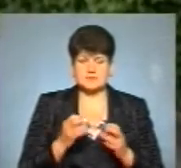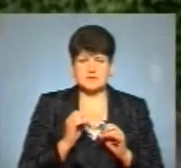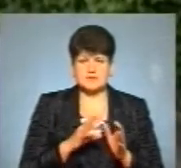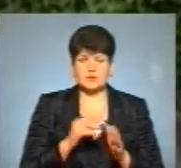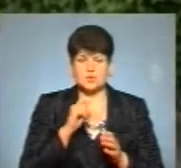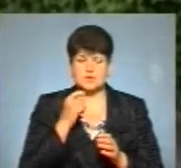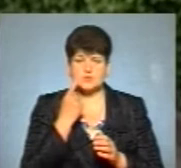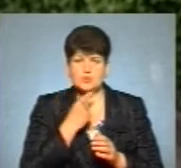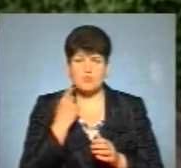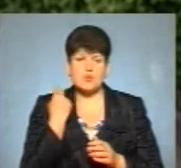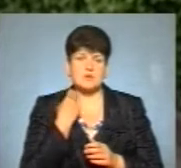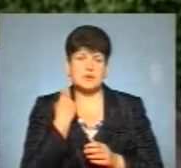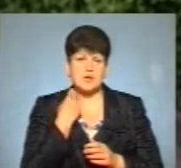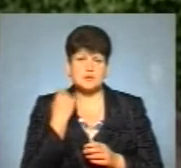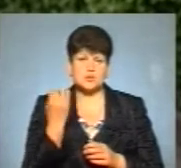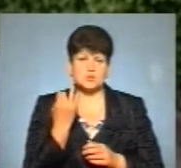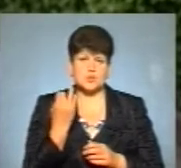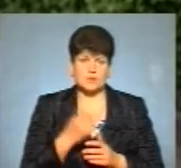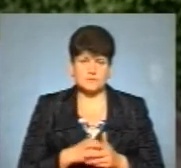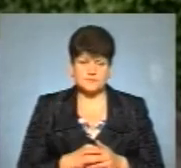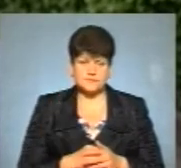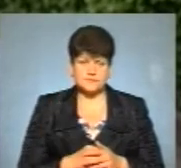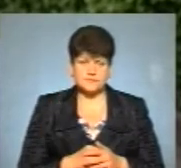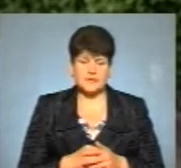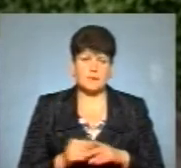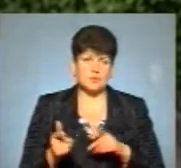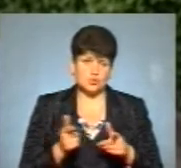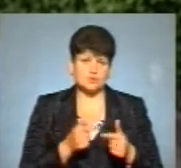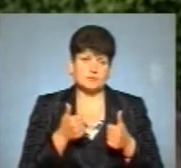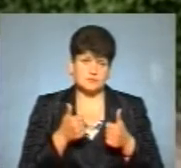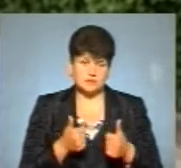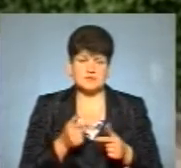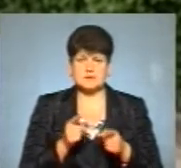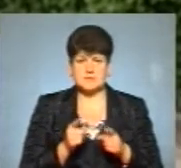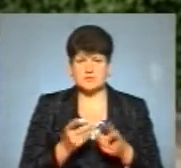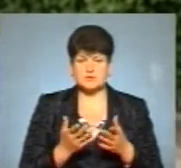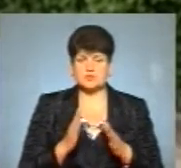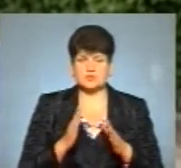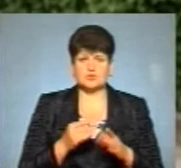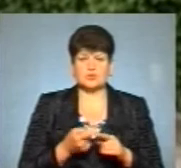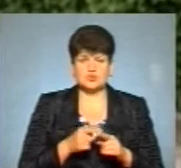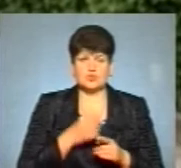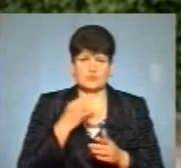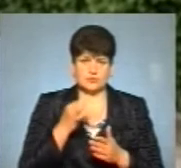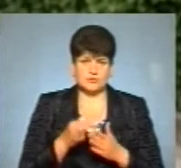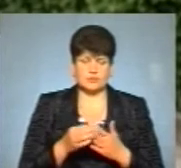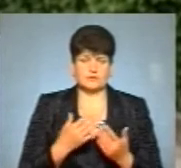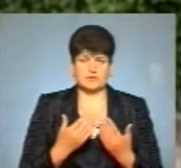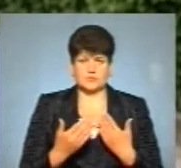всі, англійську і історію. Підготовка йде добре. Насправді, якщо бути до цього поставитися відповідально